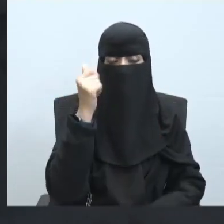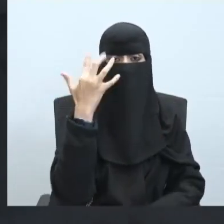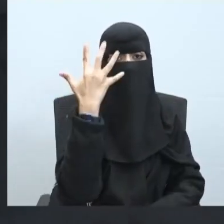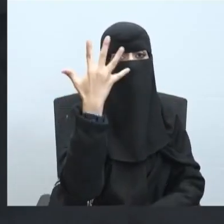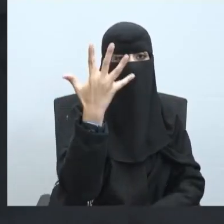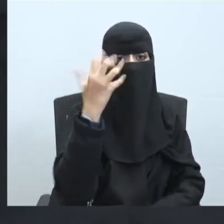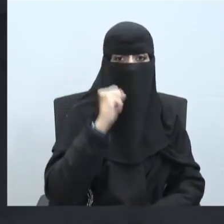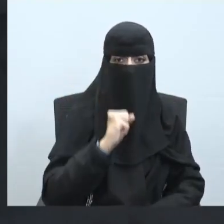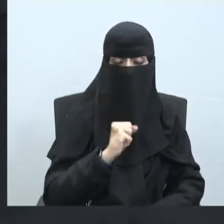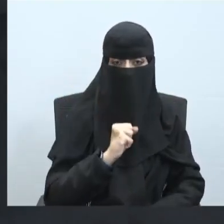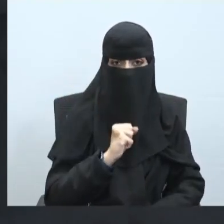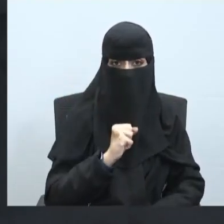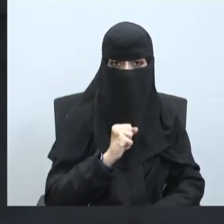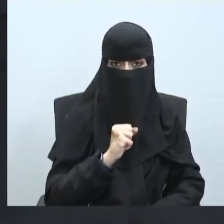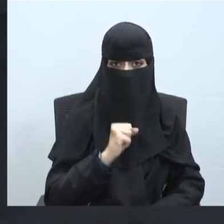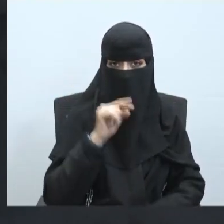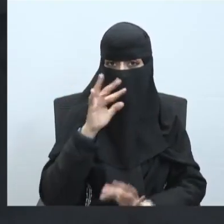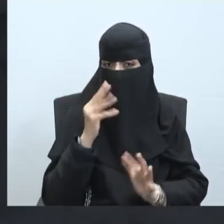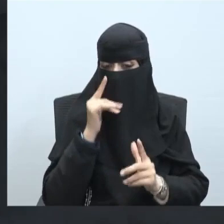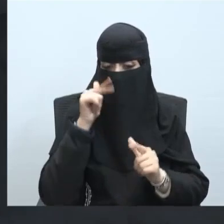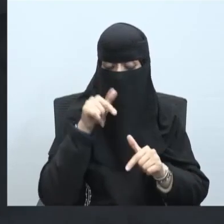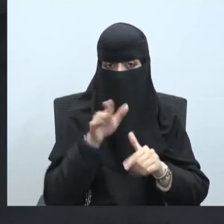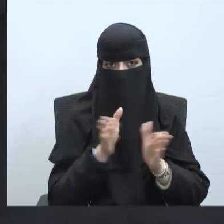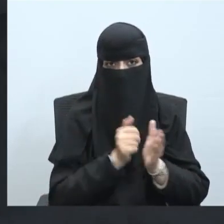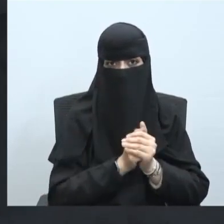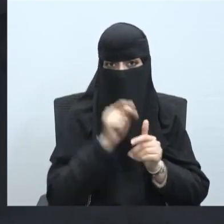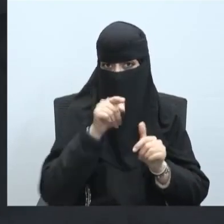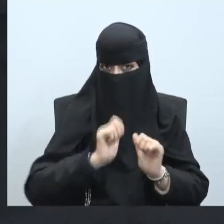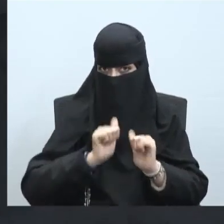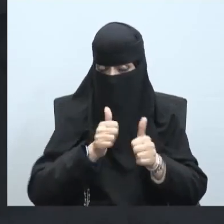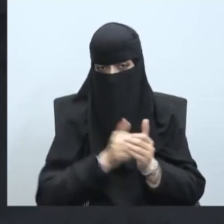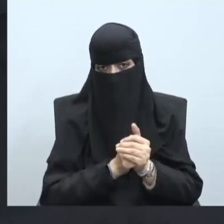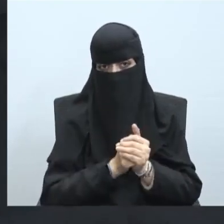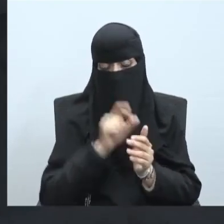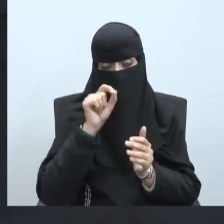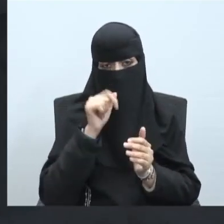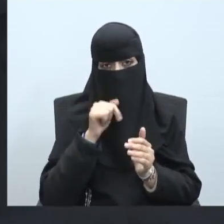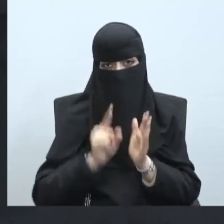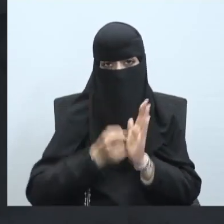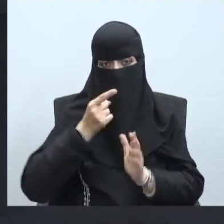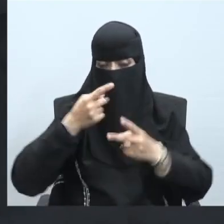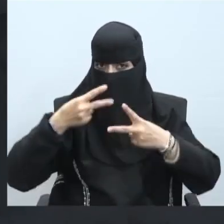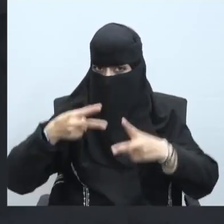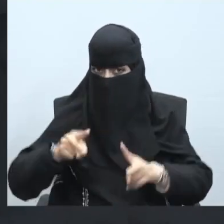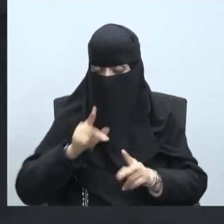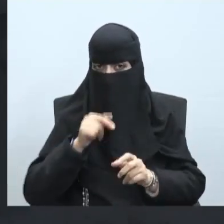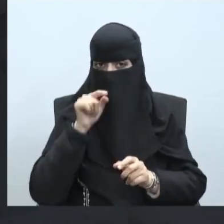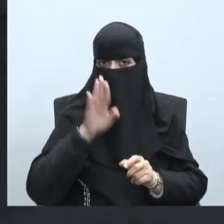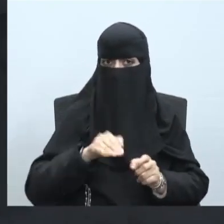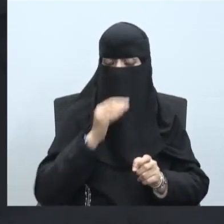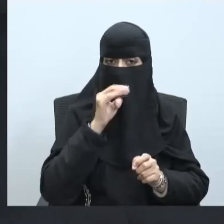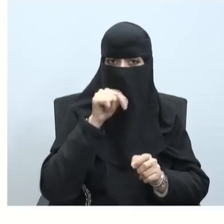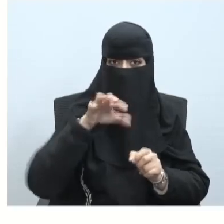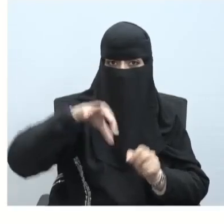تحت الورقه النقديه من فئه خمس ريالات هل نستطيع بارك الله فيكم اولا ابنائي وبناتي اريدكم